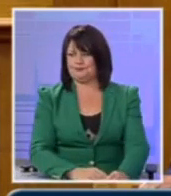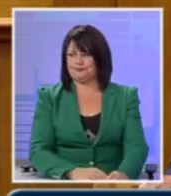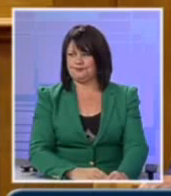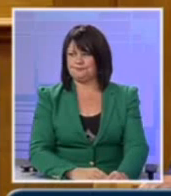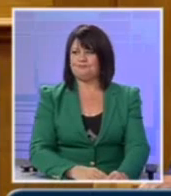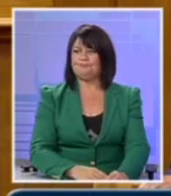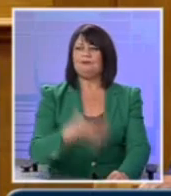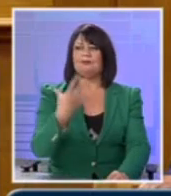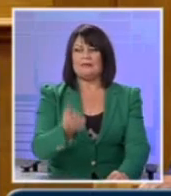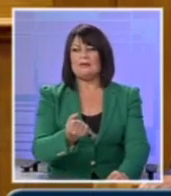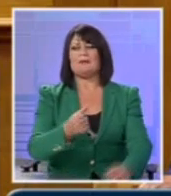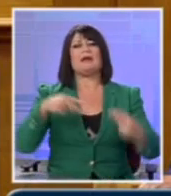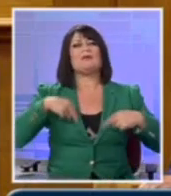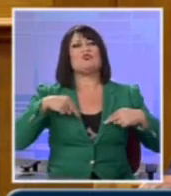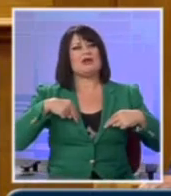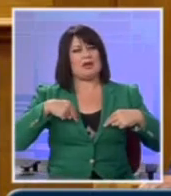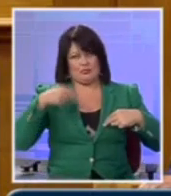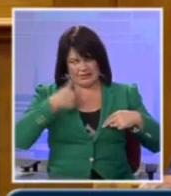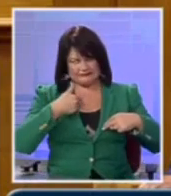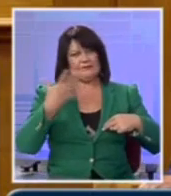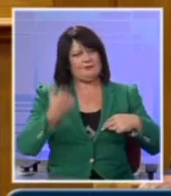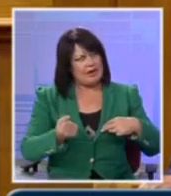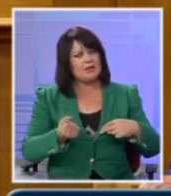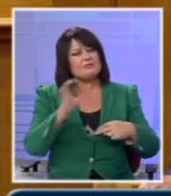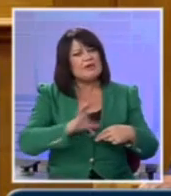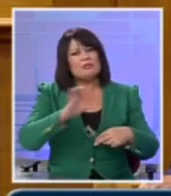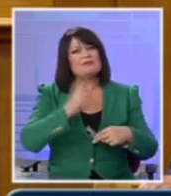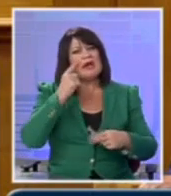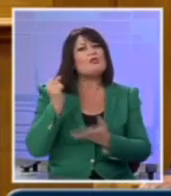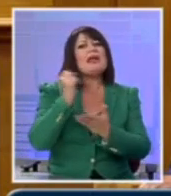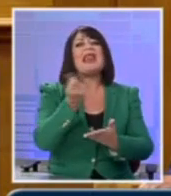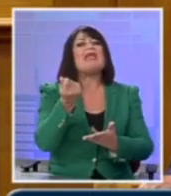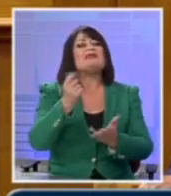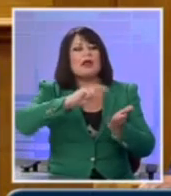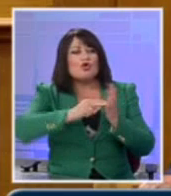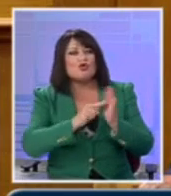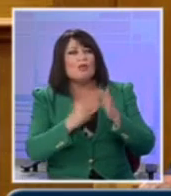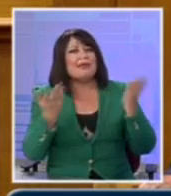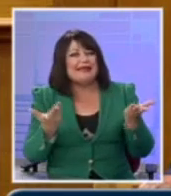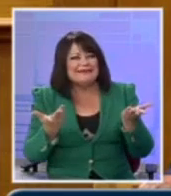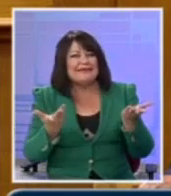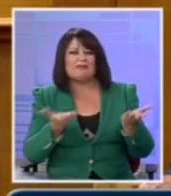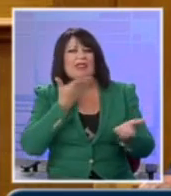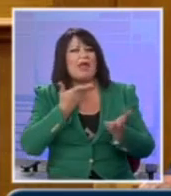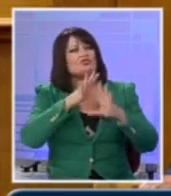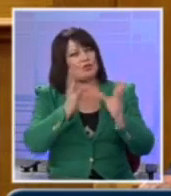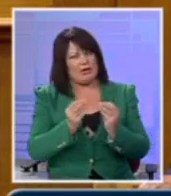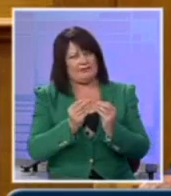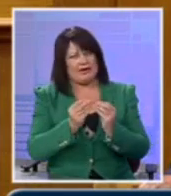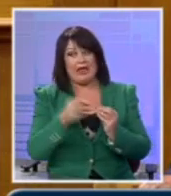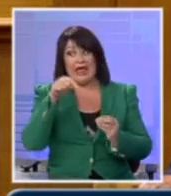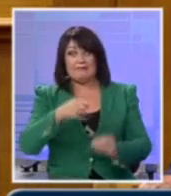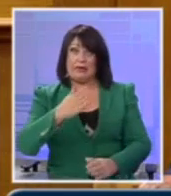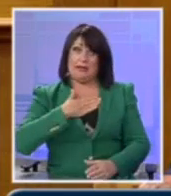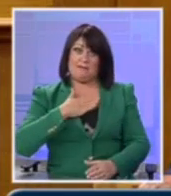και στο Υπουργείο Ναυτιλίας και Νησιωτικής Πολιτικής πεδίο αναζήτηση νέων πόρων και εξοικονόμησης μη λειτουργικών δαπανών. Αυτά θα είναι τα